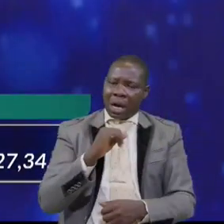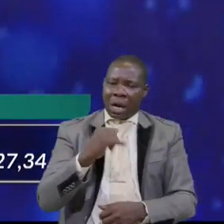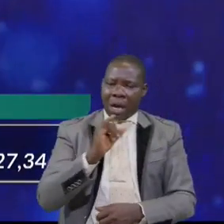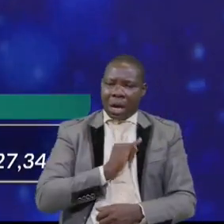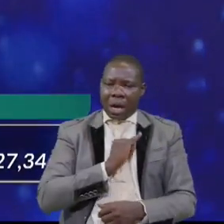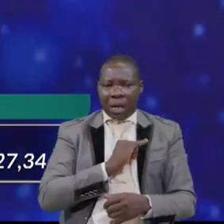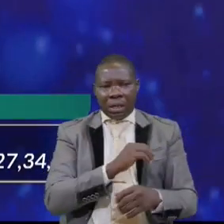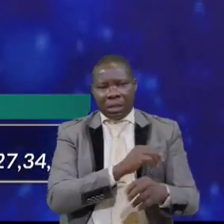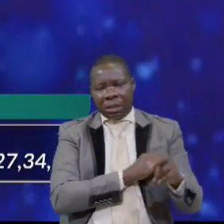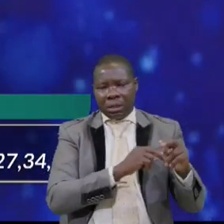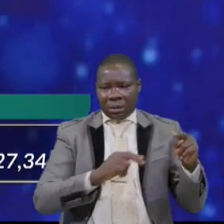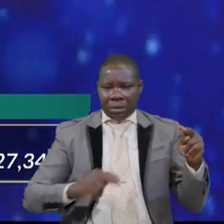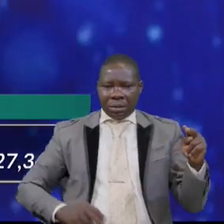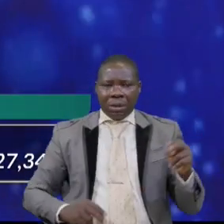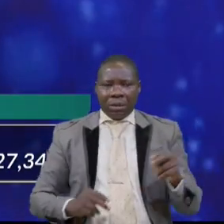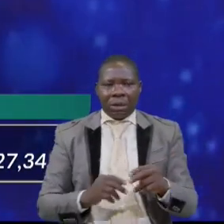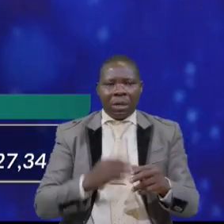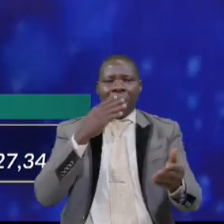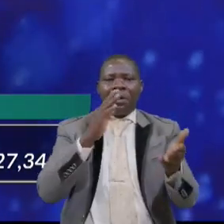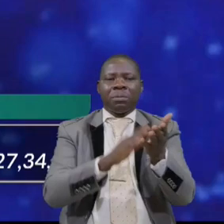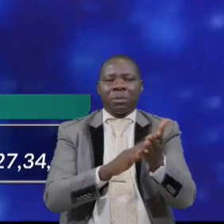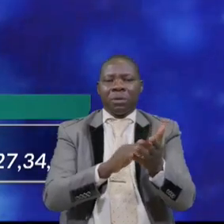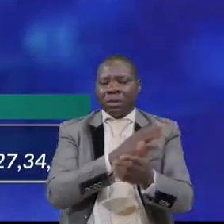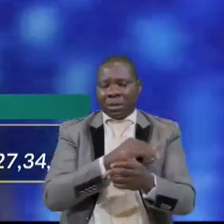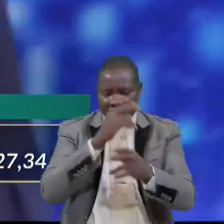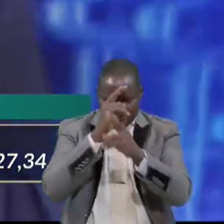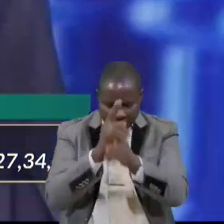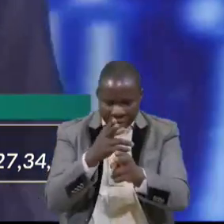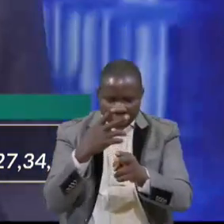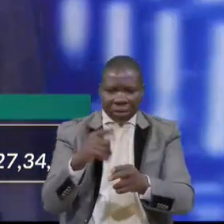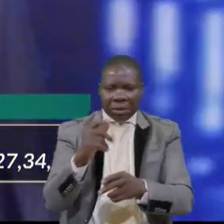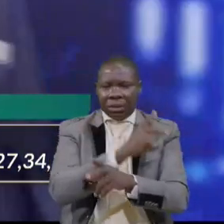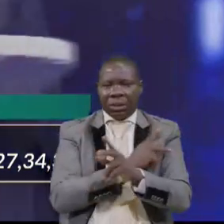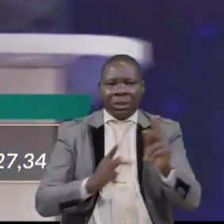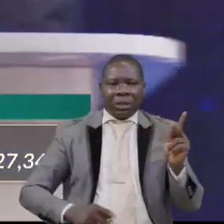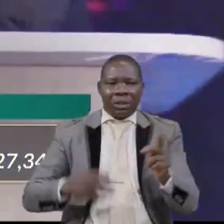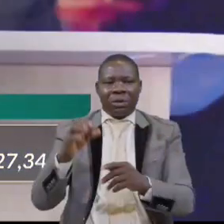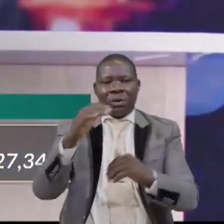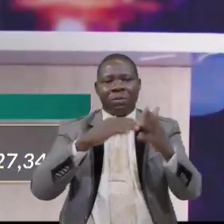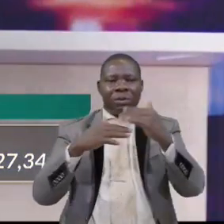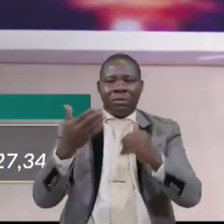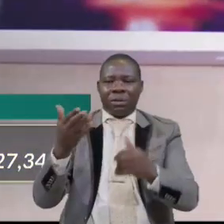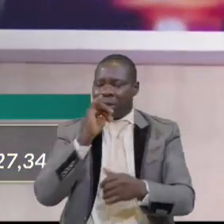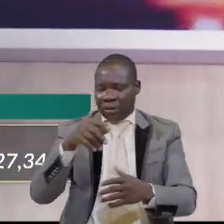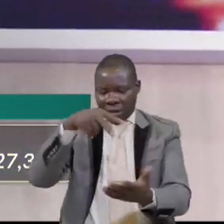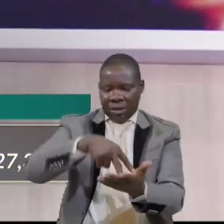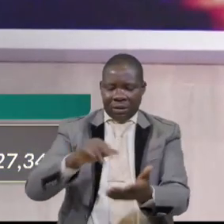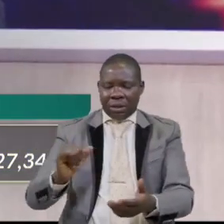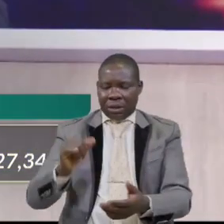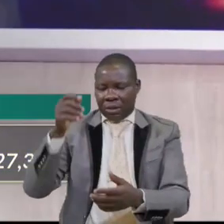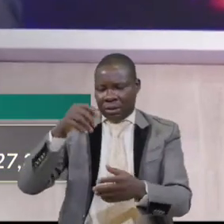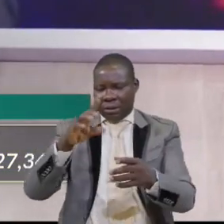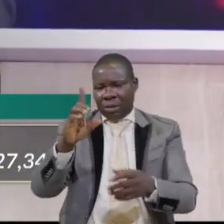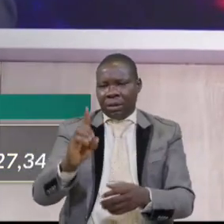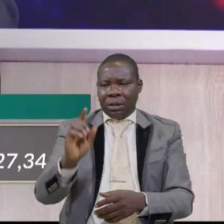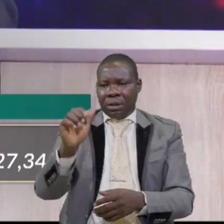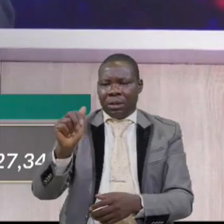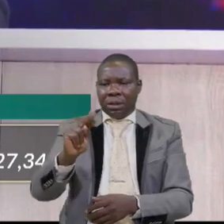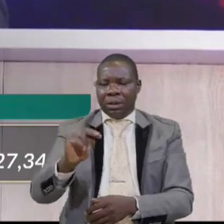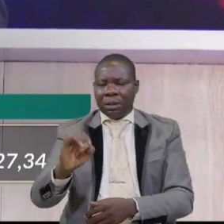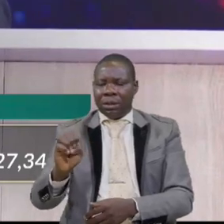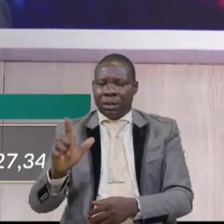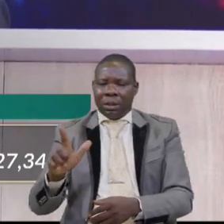et je glorifie le roi des cieux. Il y avait un Daniel qui a tenu. Il y avait un Daniel interprète.